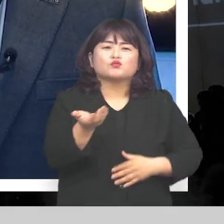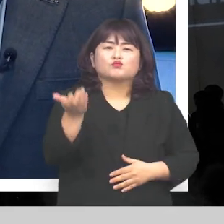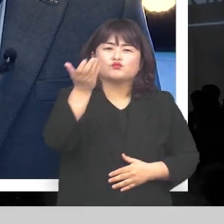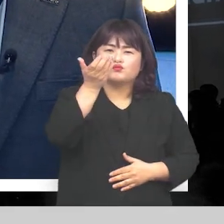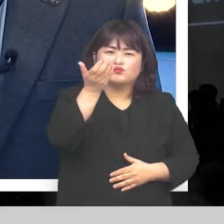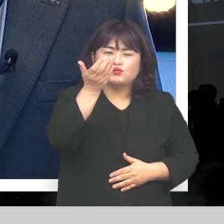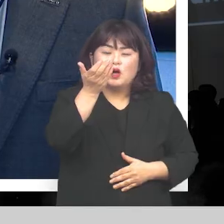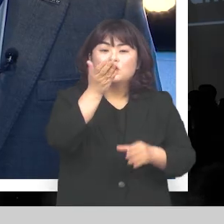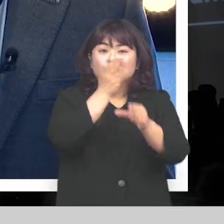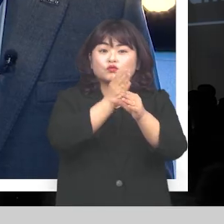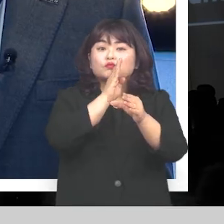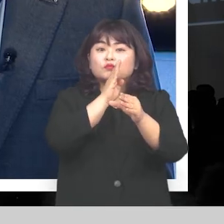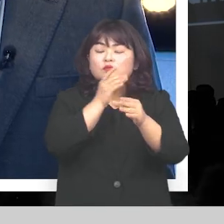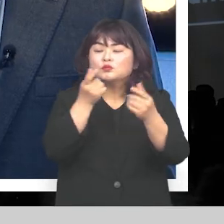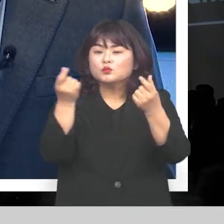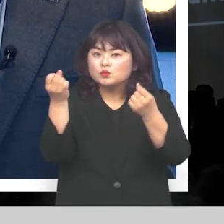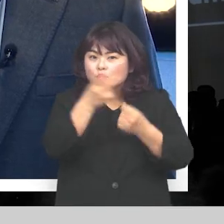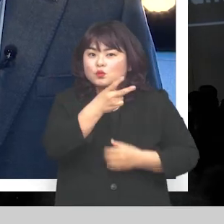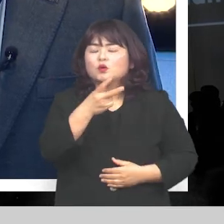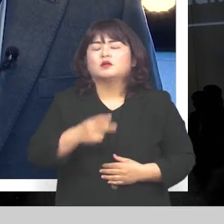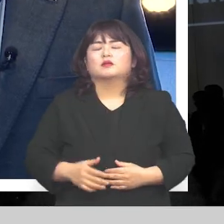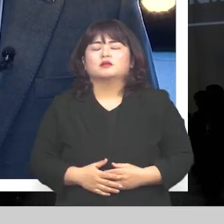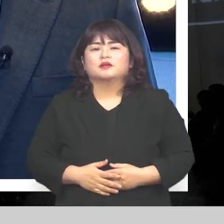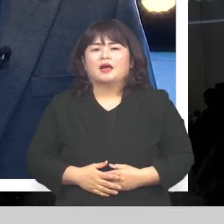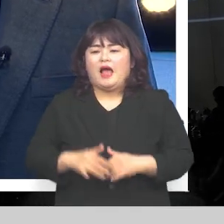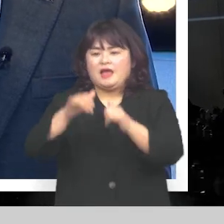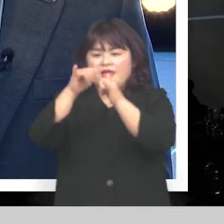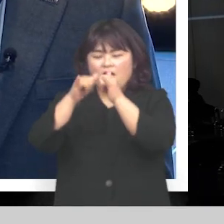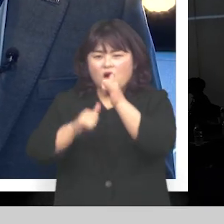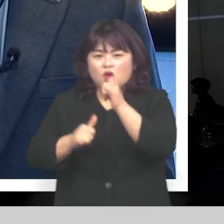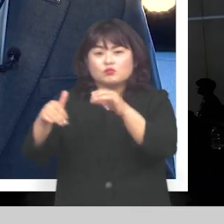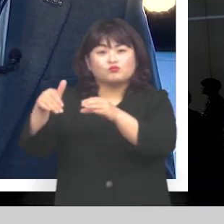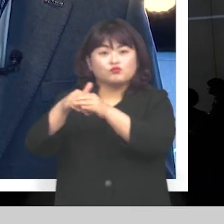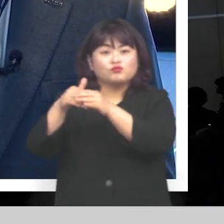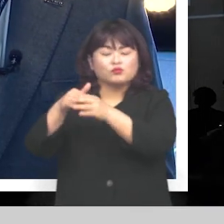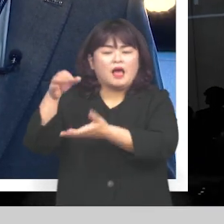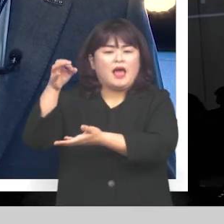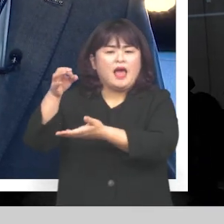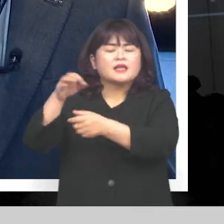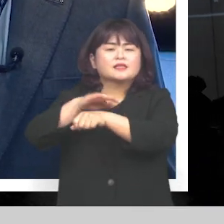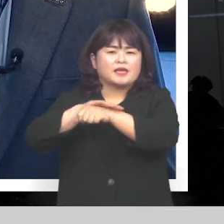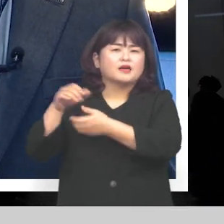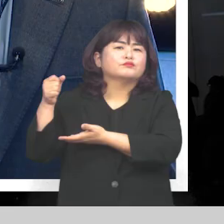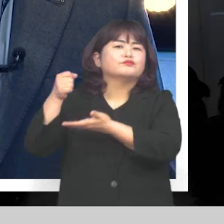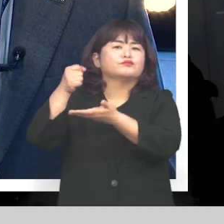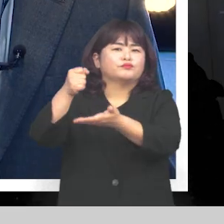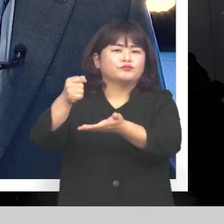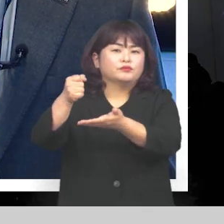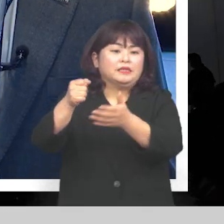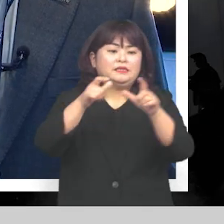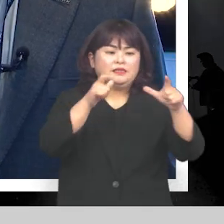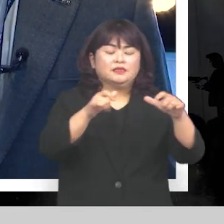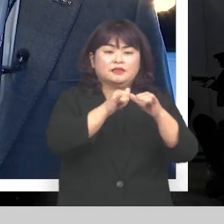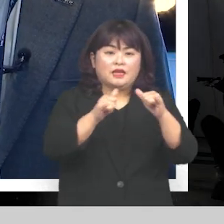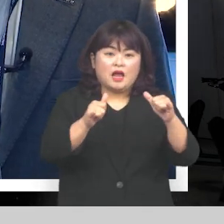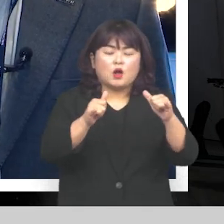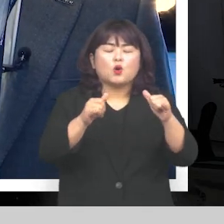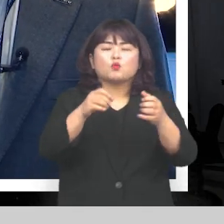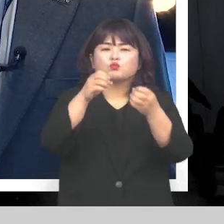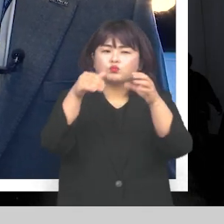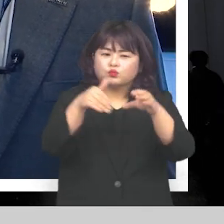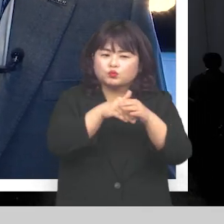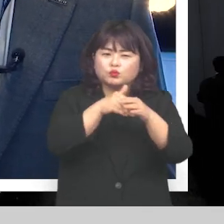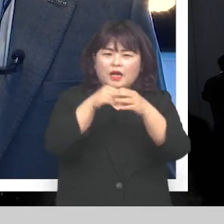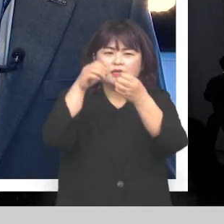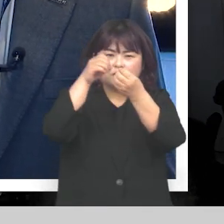도시로 도약하고 있지만 그와 동시에 우리 역사 문화유산을 잘 살리고 또 시민들이